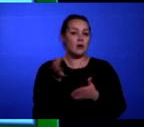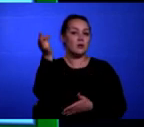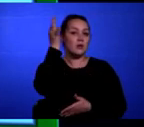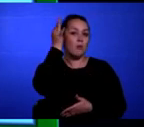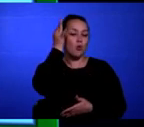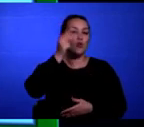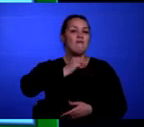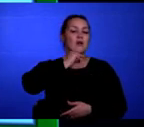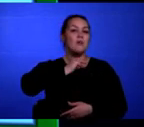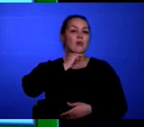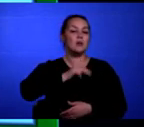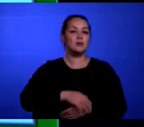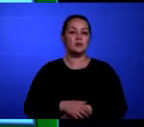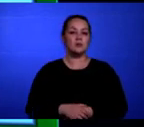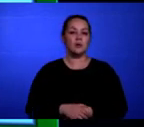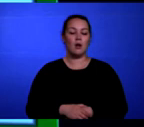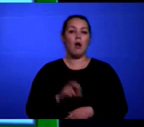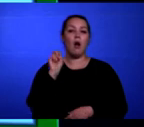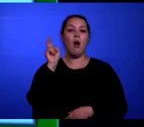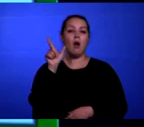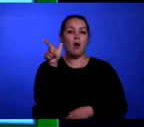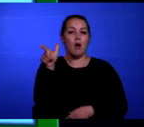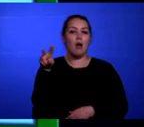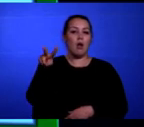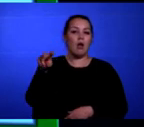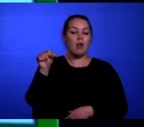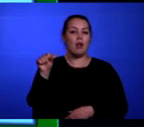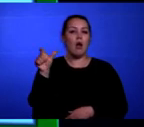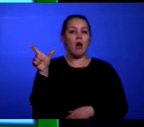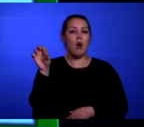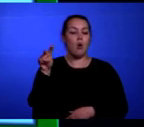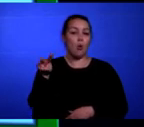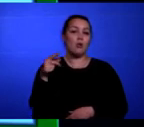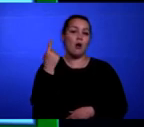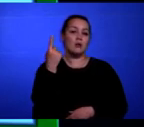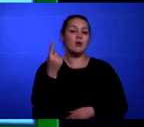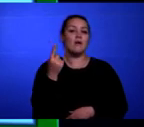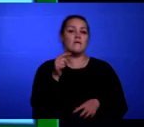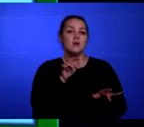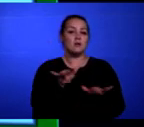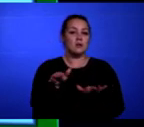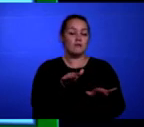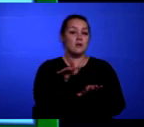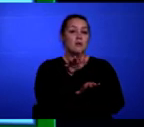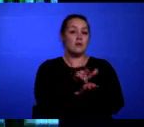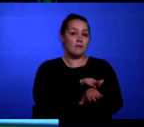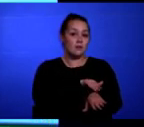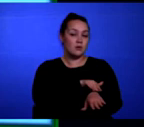внимательной как и глагол обозначает одно и то же действие извинить